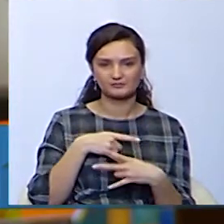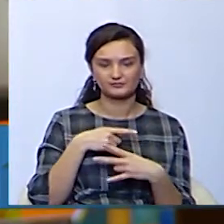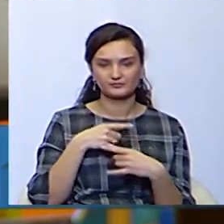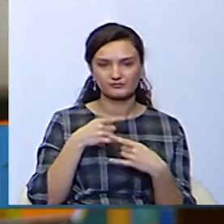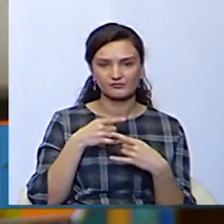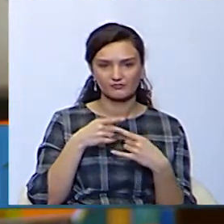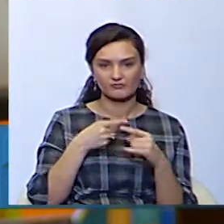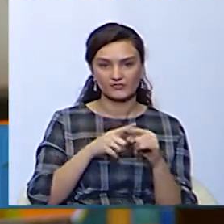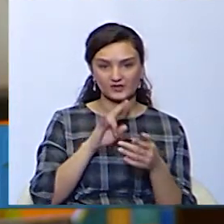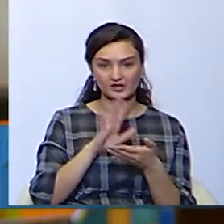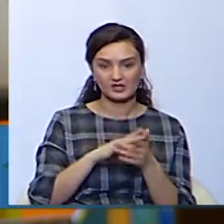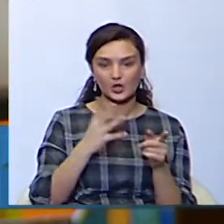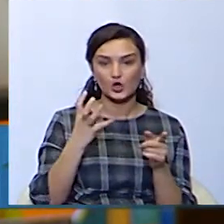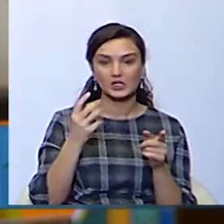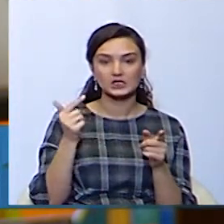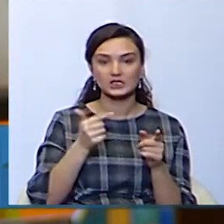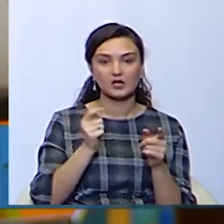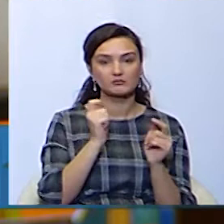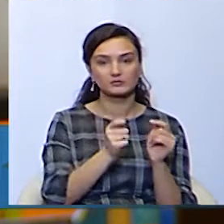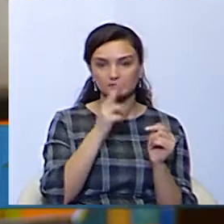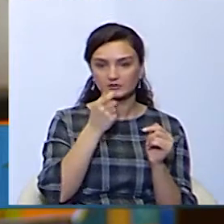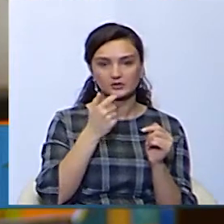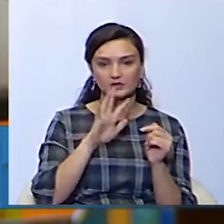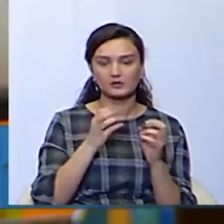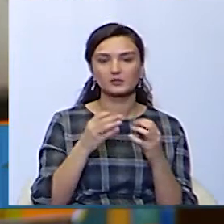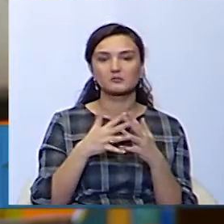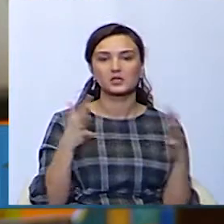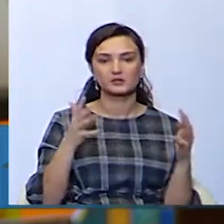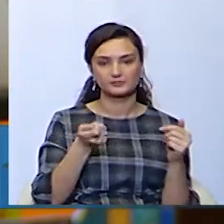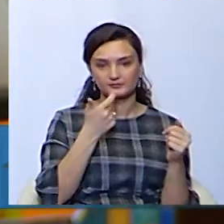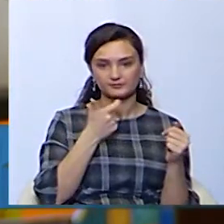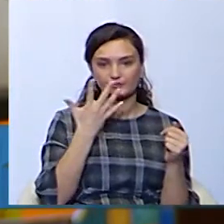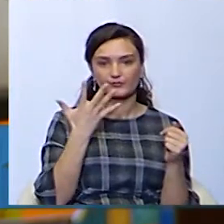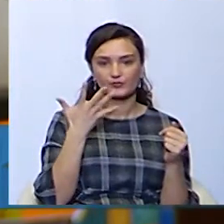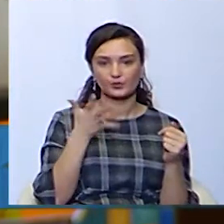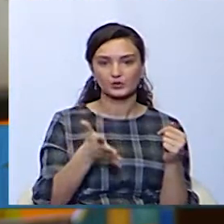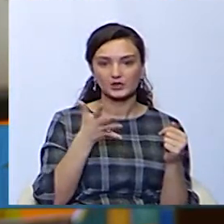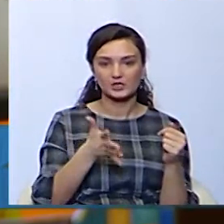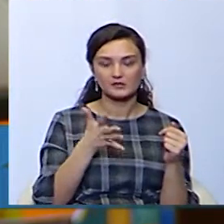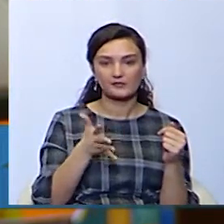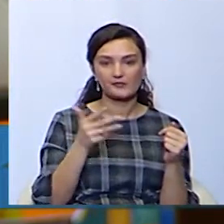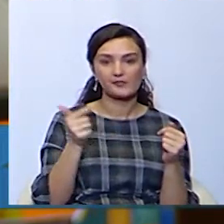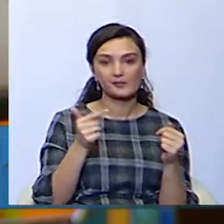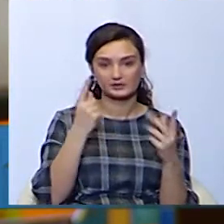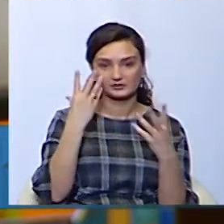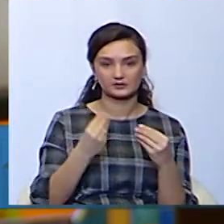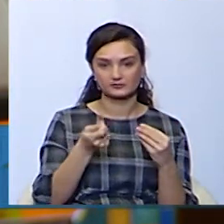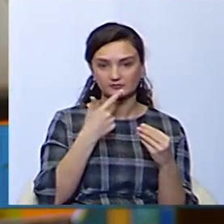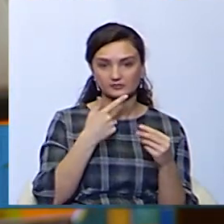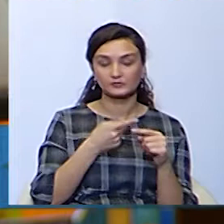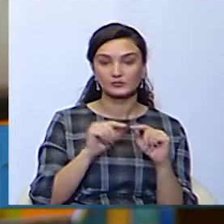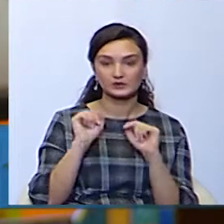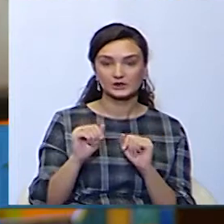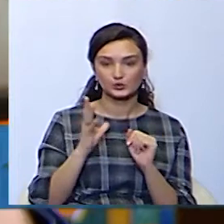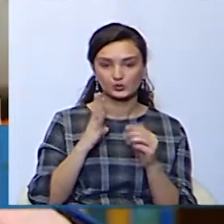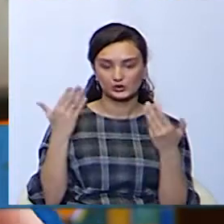შემთხვევაში ჩვენ ვაძლევთ არა 400 მიკროგრამს, არამედ დოზა ბევრად იზრდება და უნდა მიიღოს 5000 მიკროგრამი დღის განმავლობაში, რათა